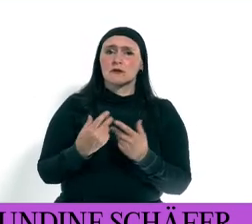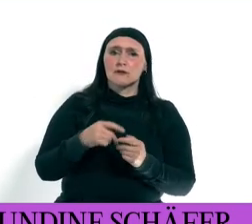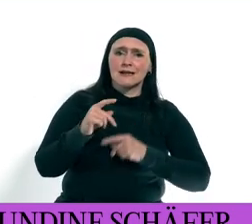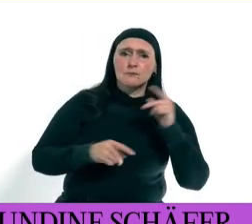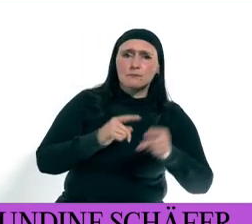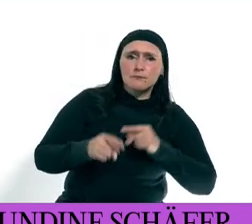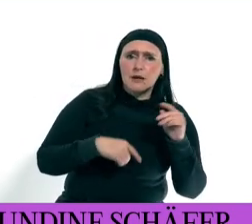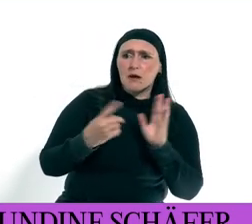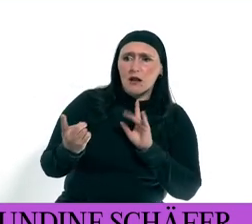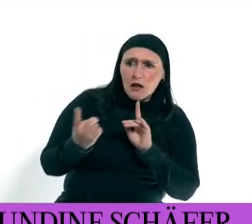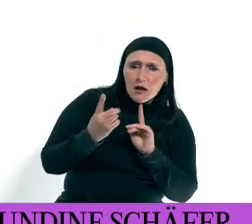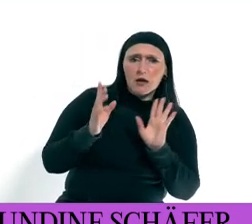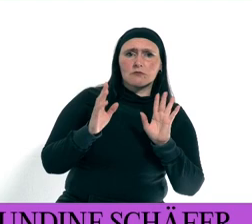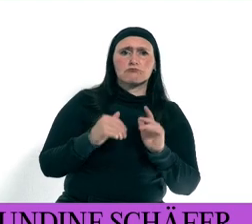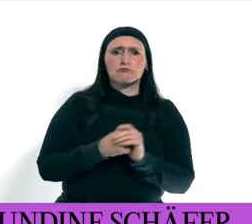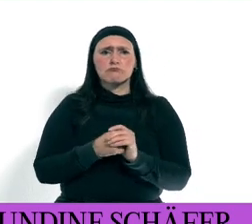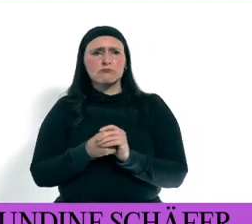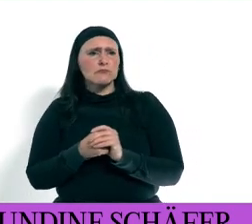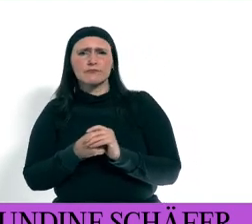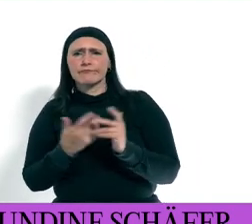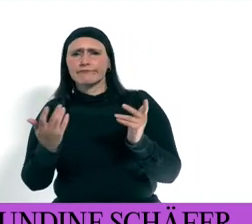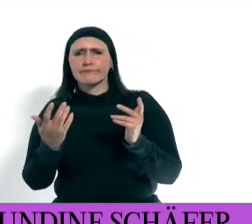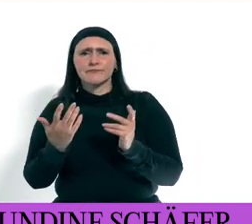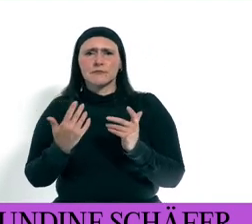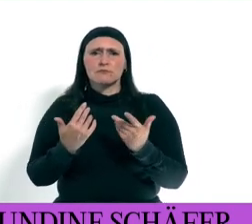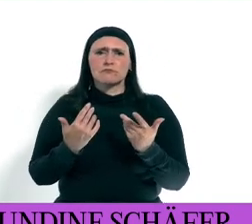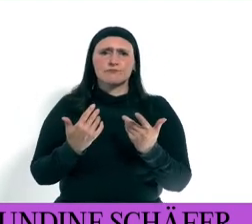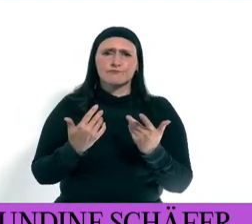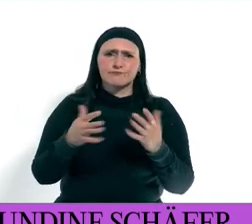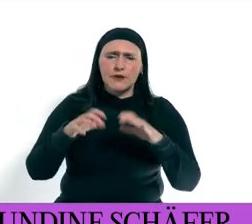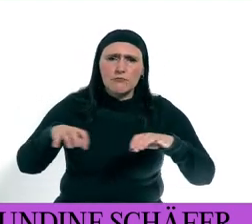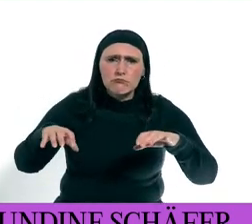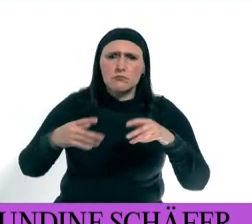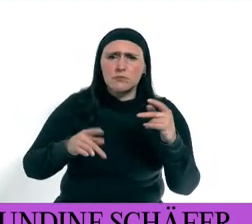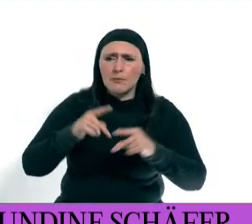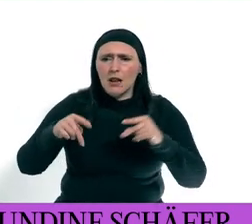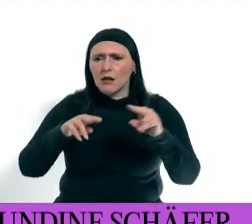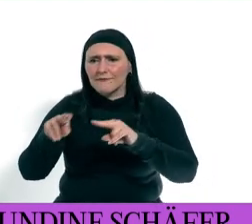Denn wir sind den Menschen sehr nah auch oder kommen ihnen auch sehr nah.